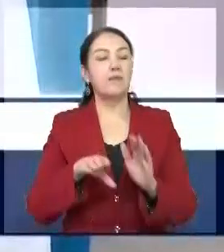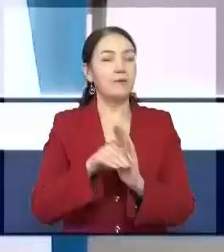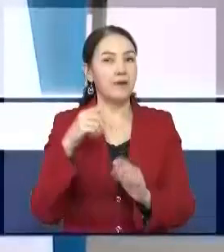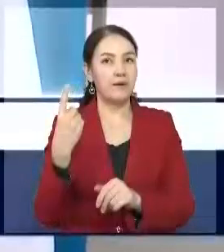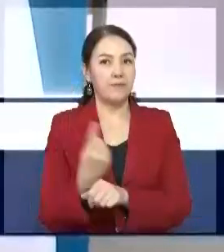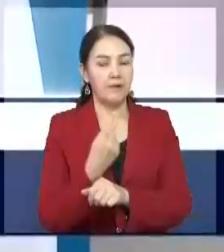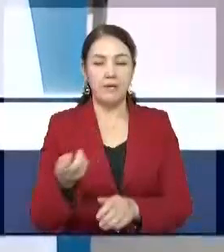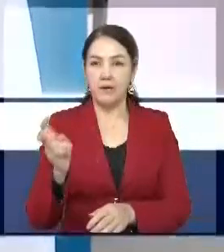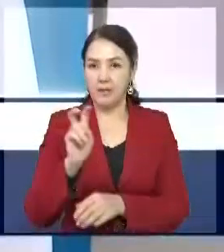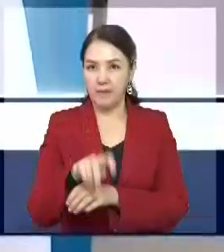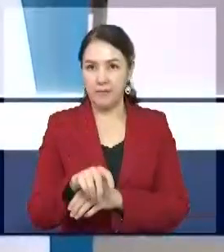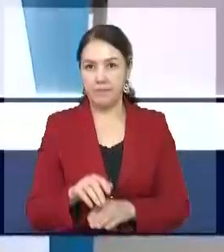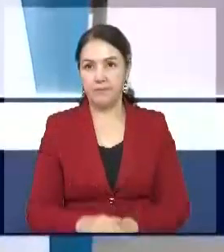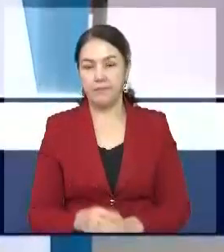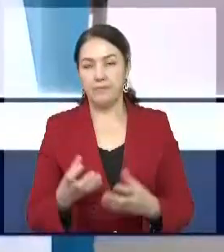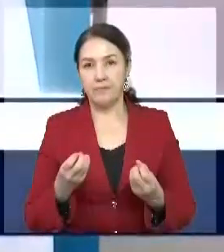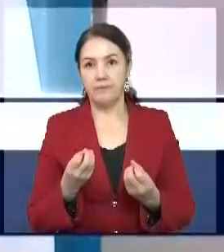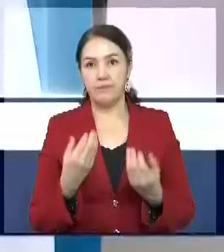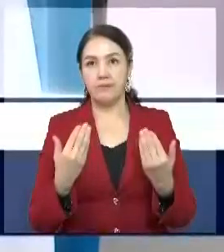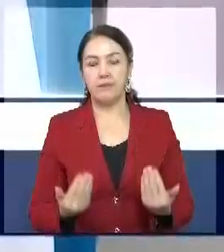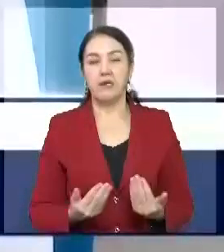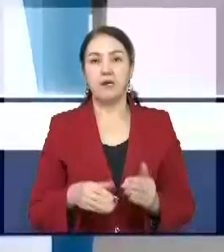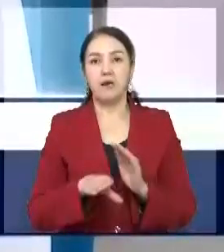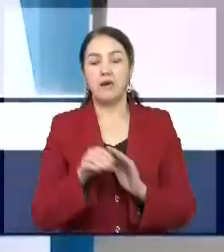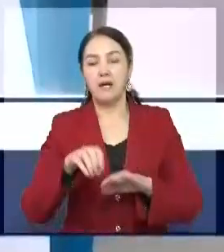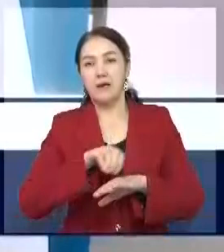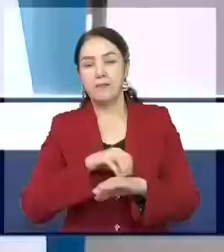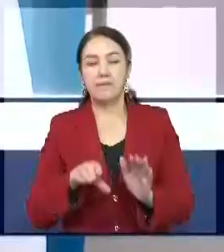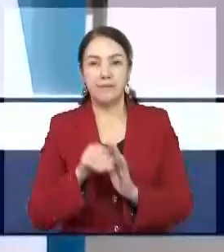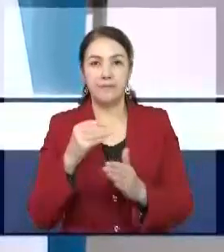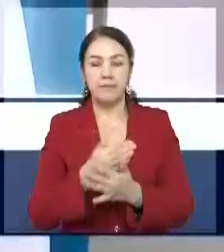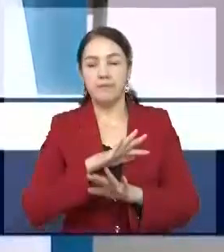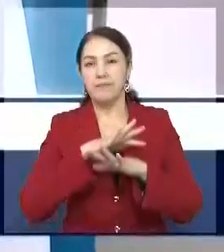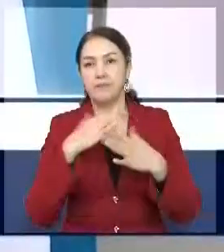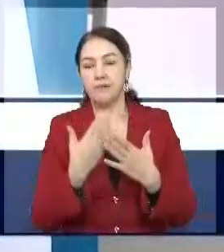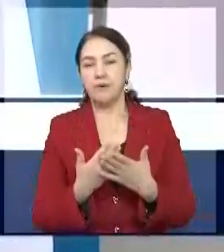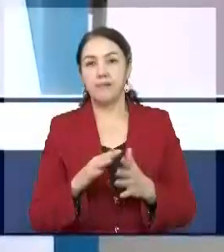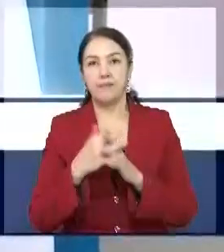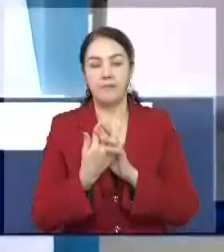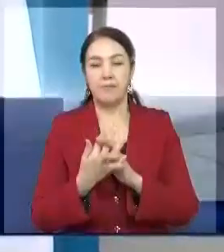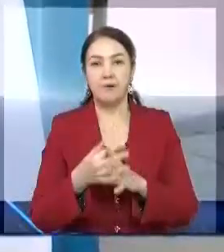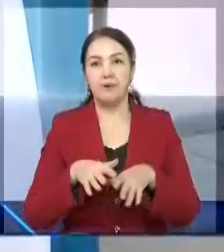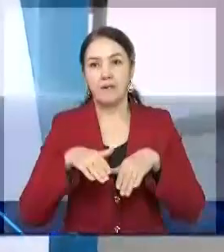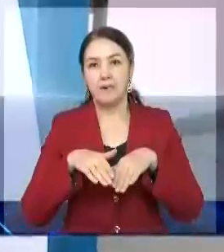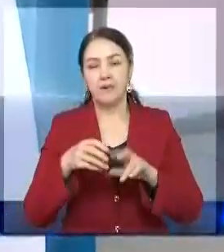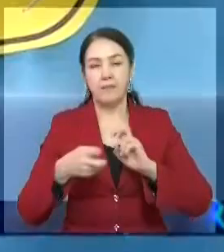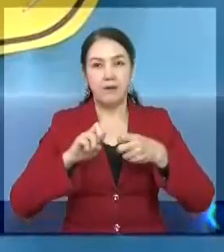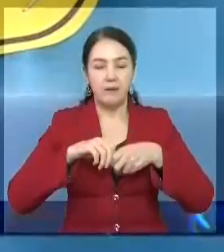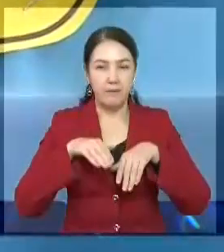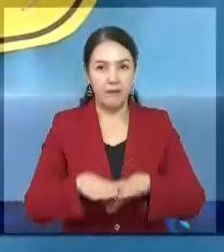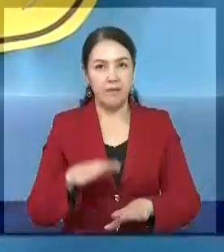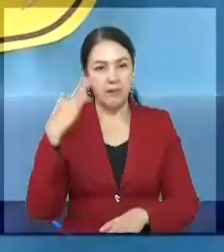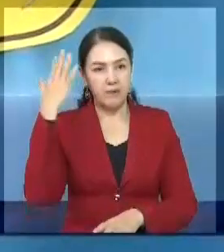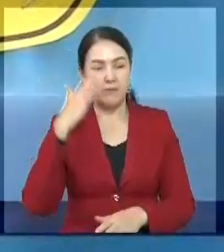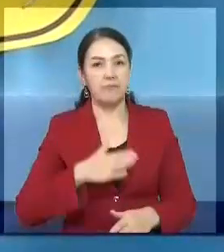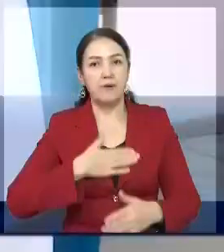рет келіп тұрмын. Және осы әкім сайлауы біраз ауыл мәселелерін шешеді деп ойлаймын. Мен өзім